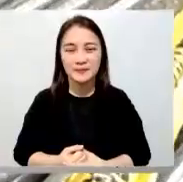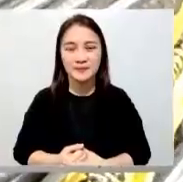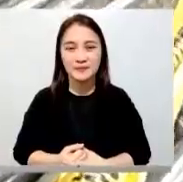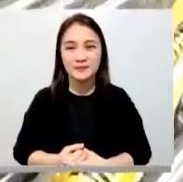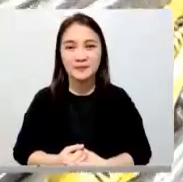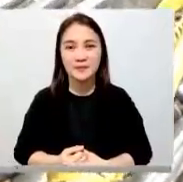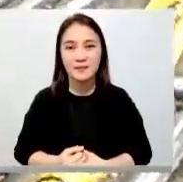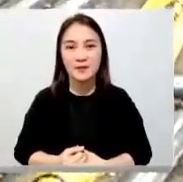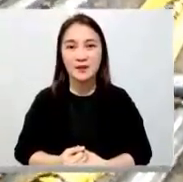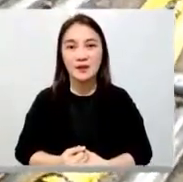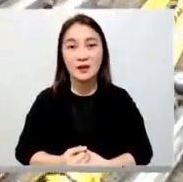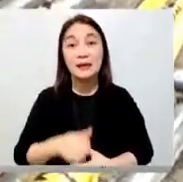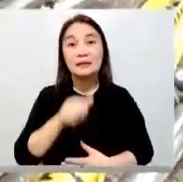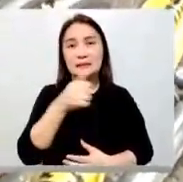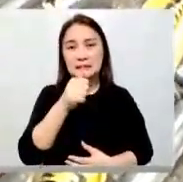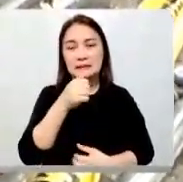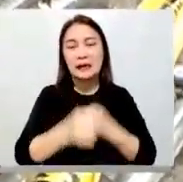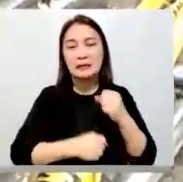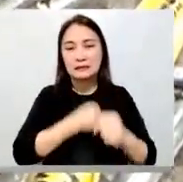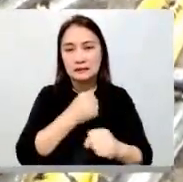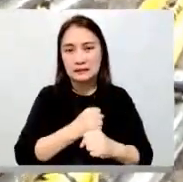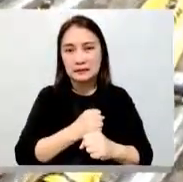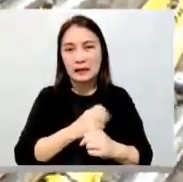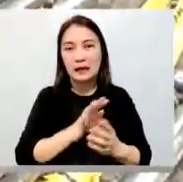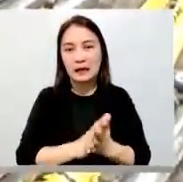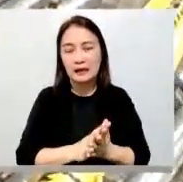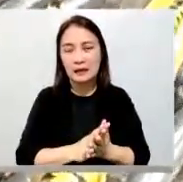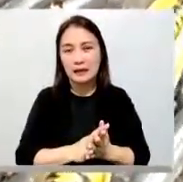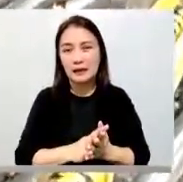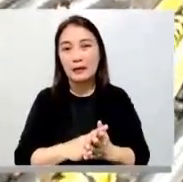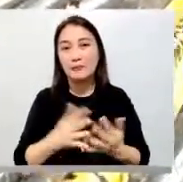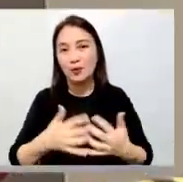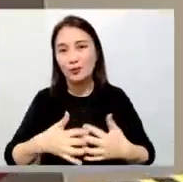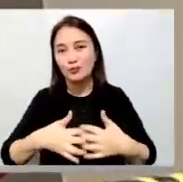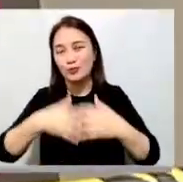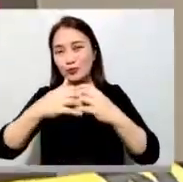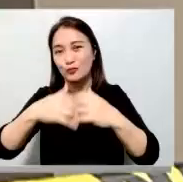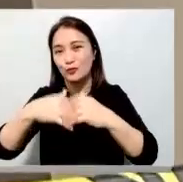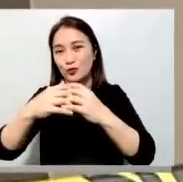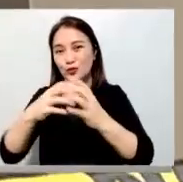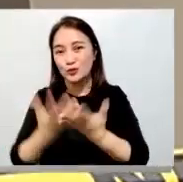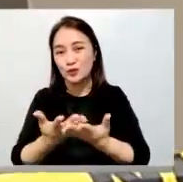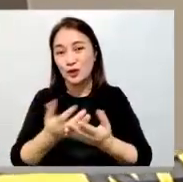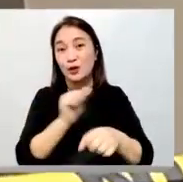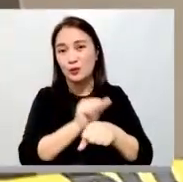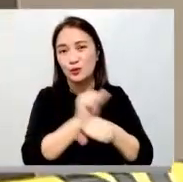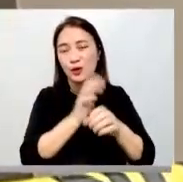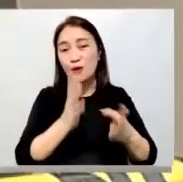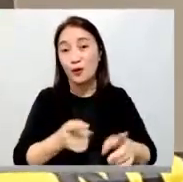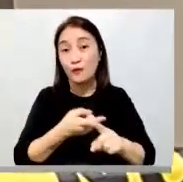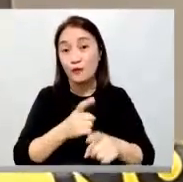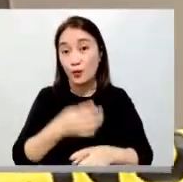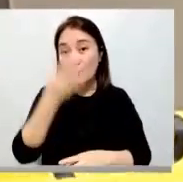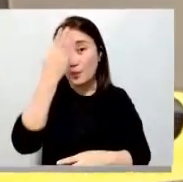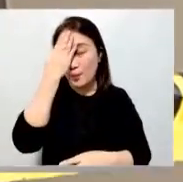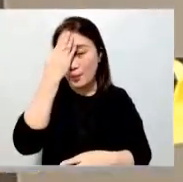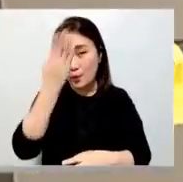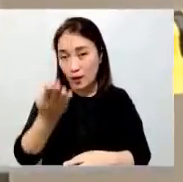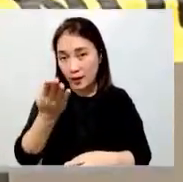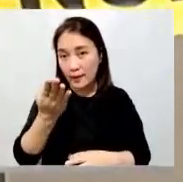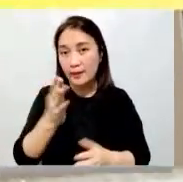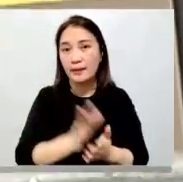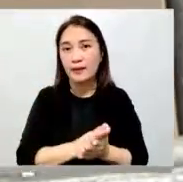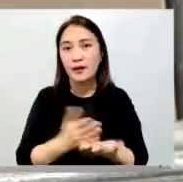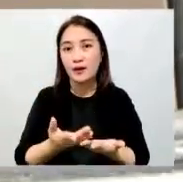Halos isang dekada na ang construction worker ang 44 na taong gulang na si June. Mula Norzagaray, Bulacan, bumabiyahe siya